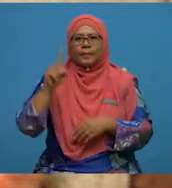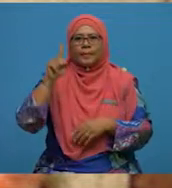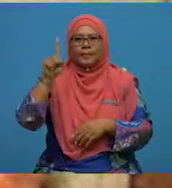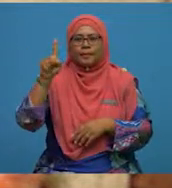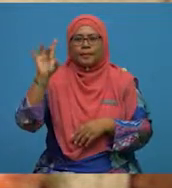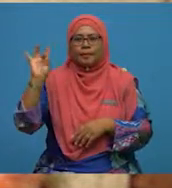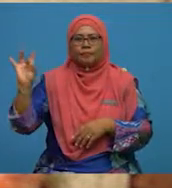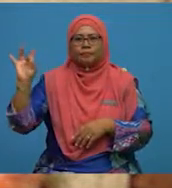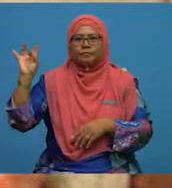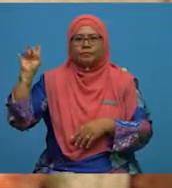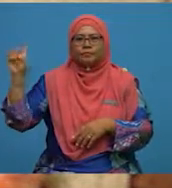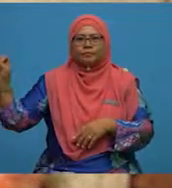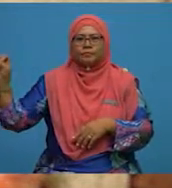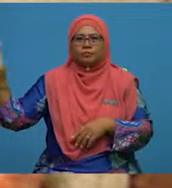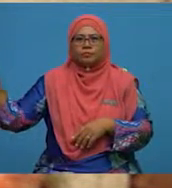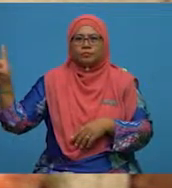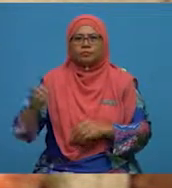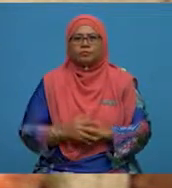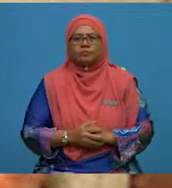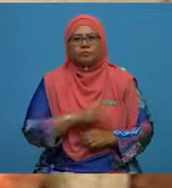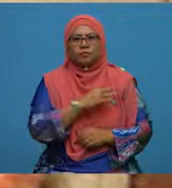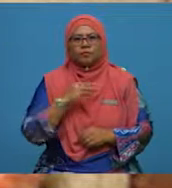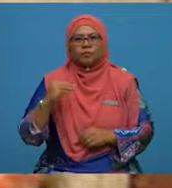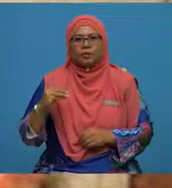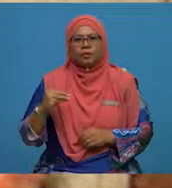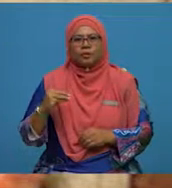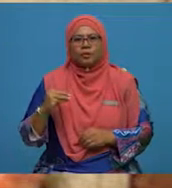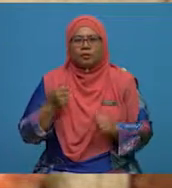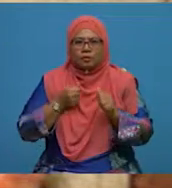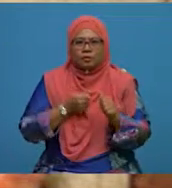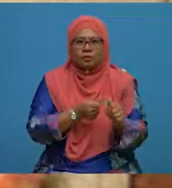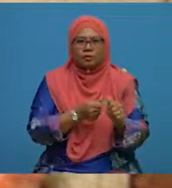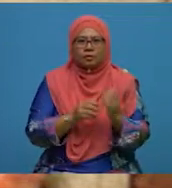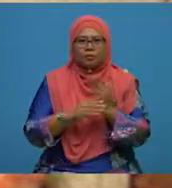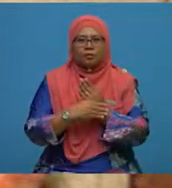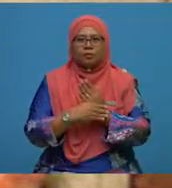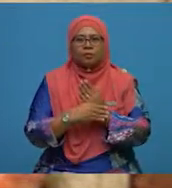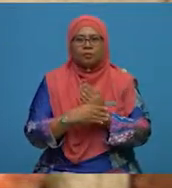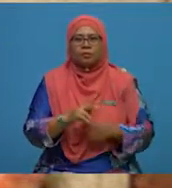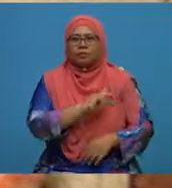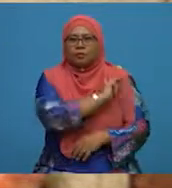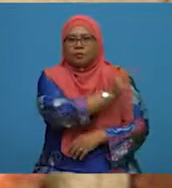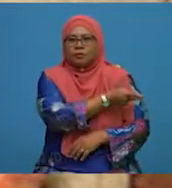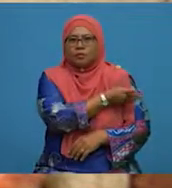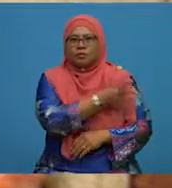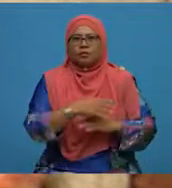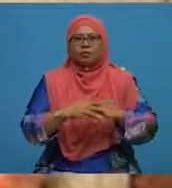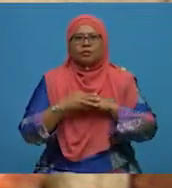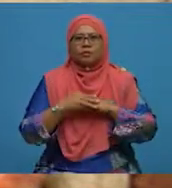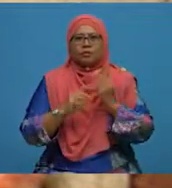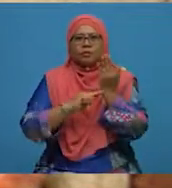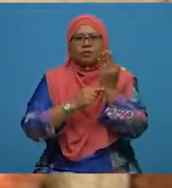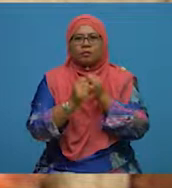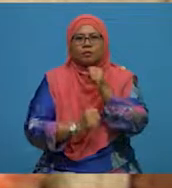1801 dan diikuti oleh penjajahan British mulai